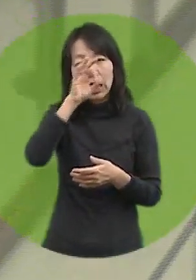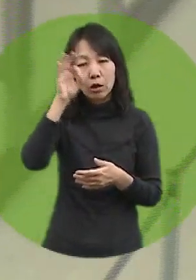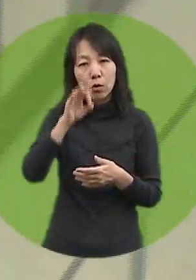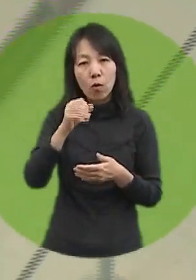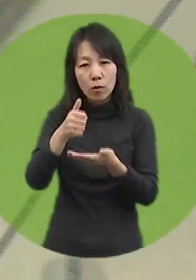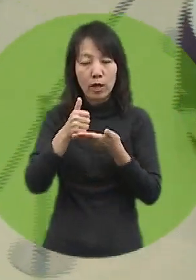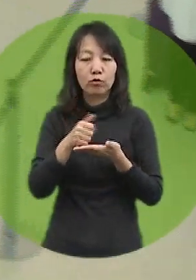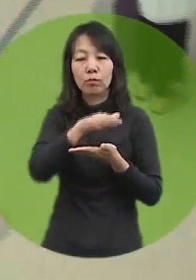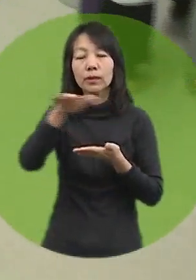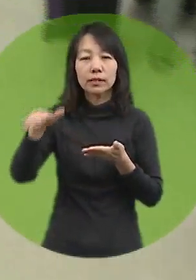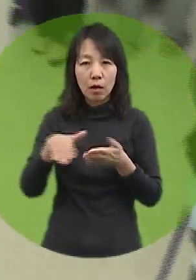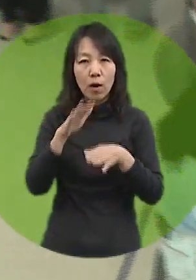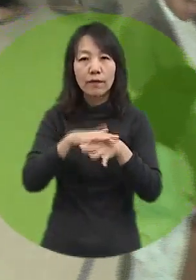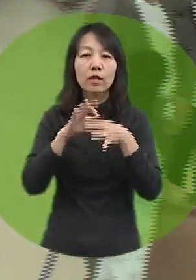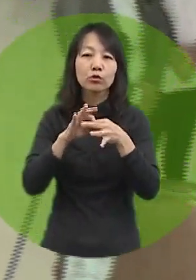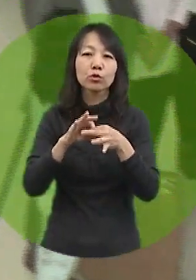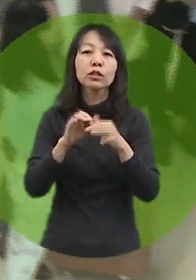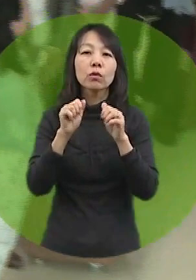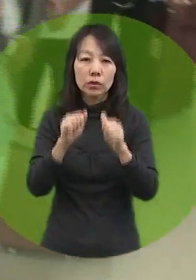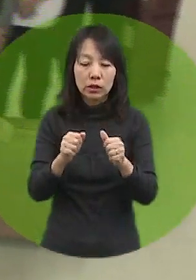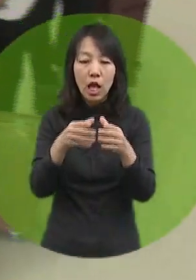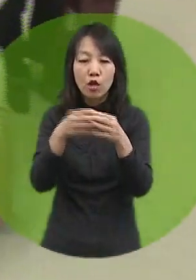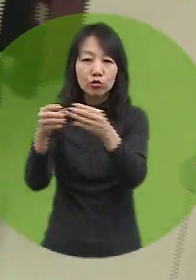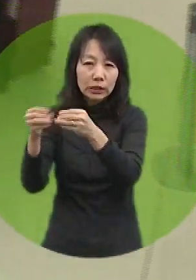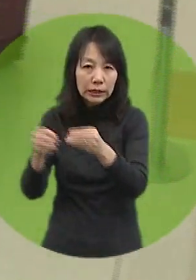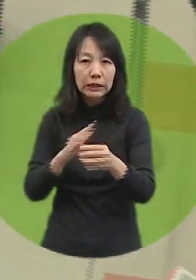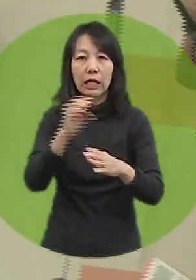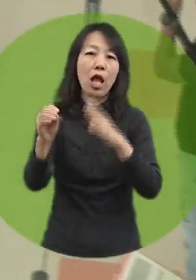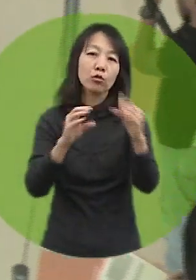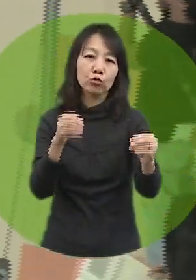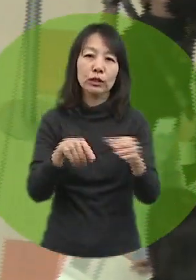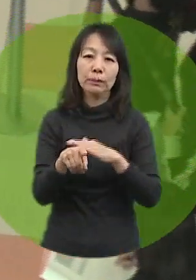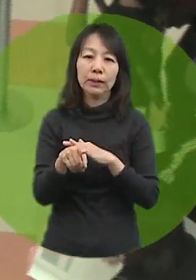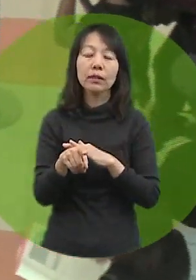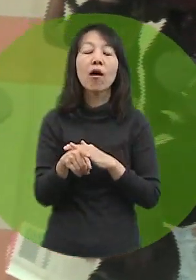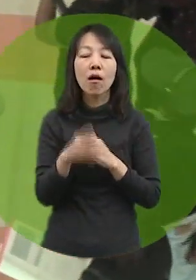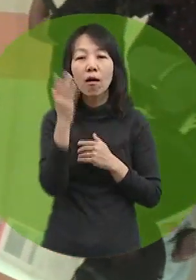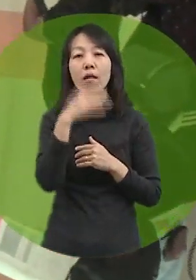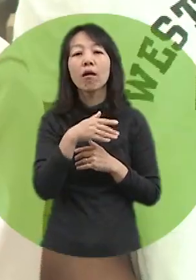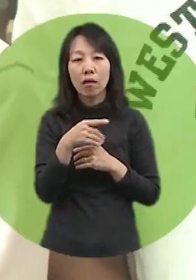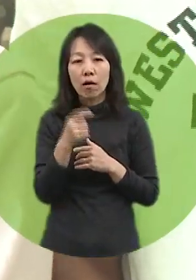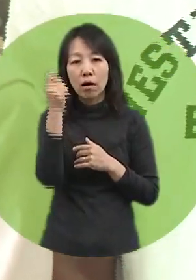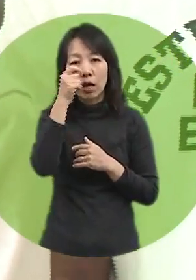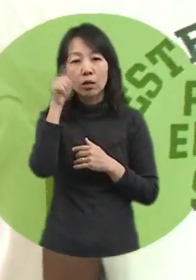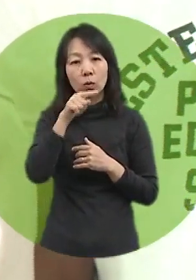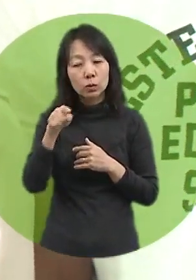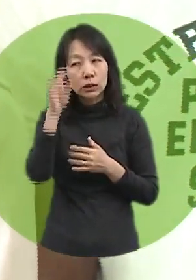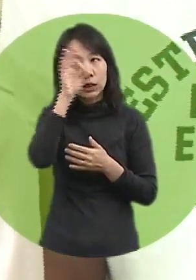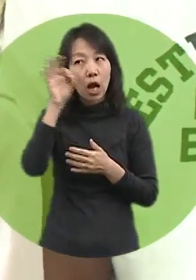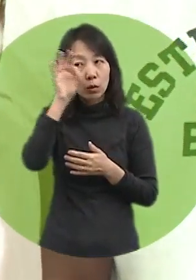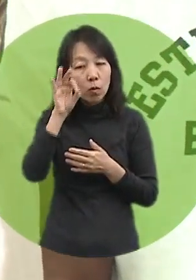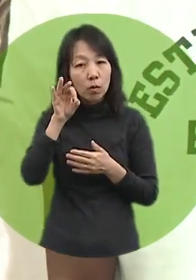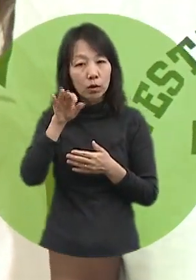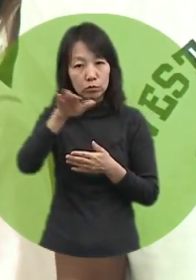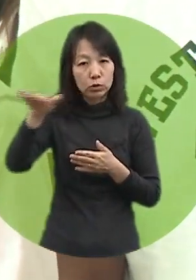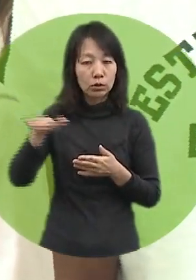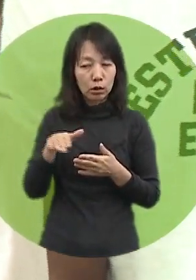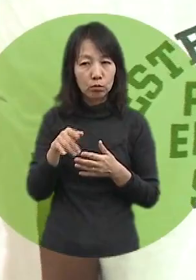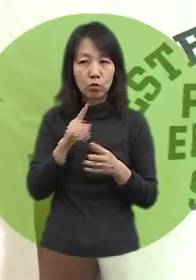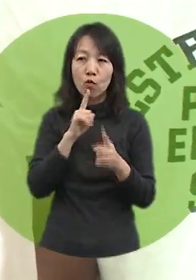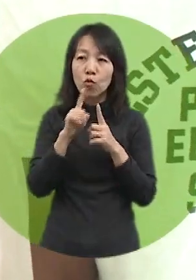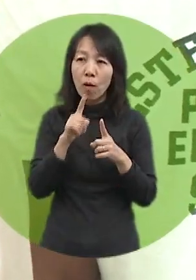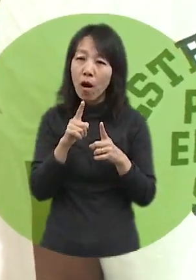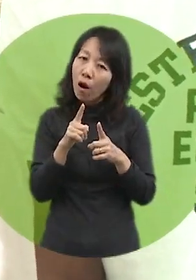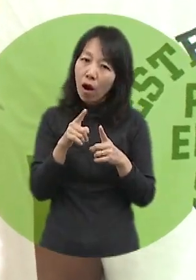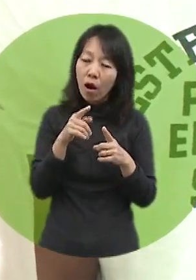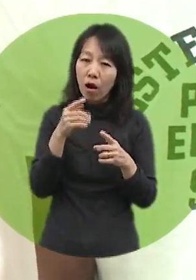、それぞれの国に帰られるんですね。 なるほど、ね。でも外国人観光客の皆さんって言葉もわからんし、